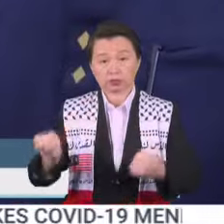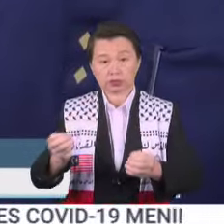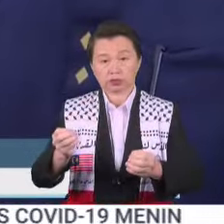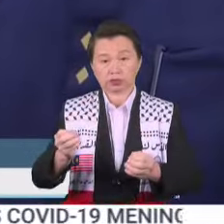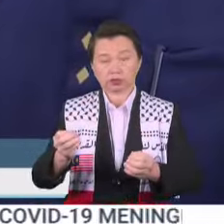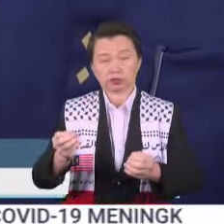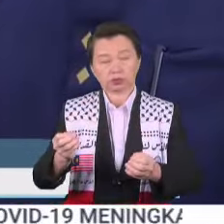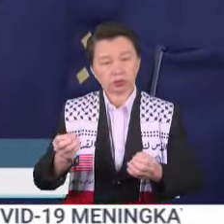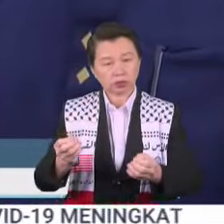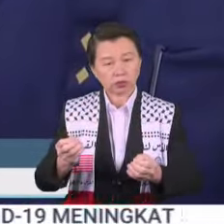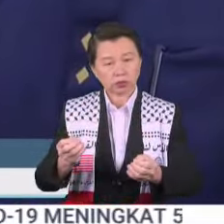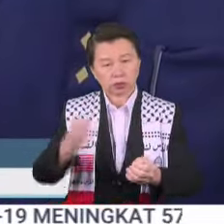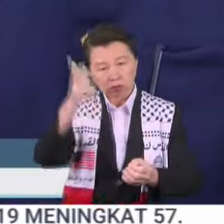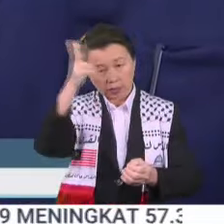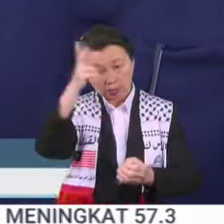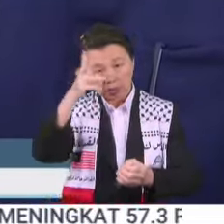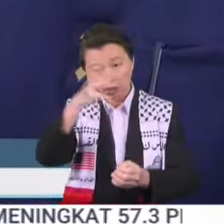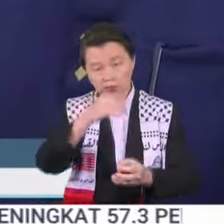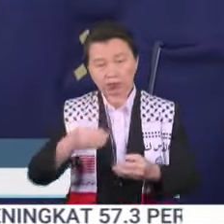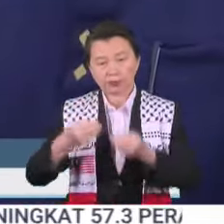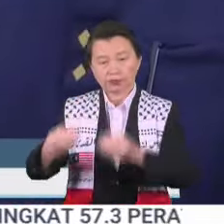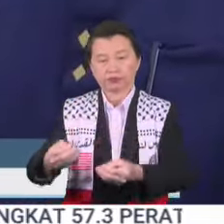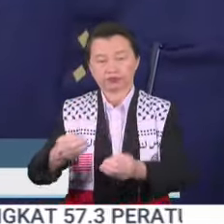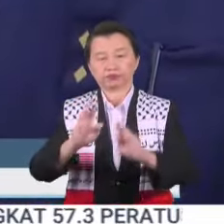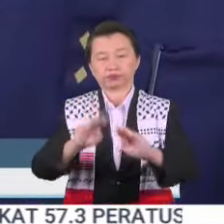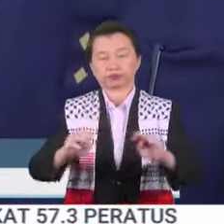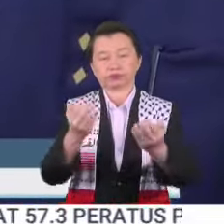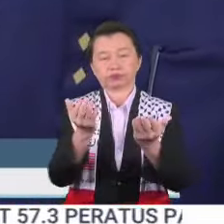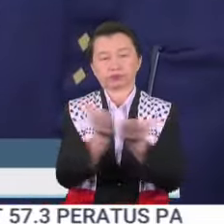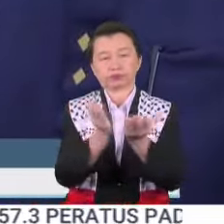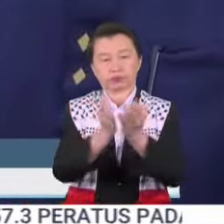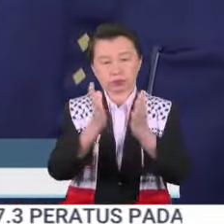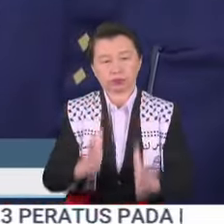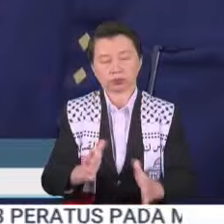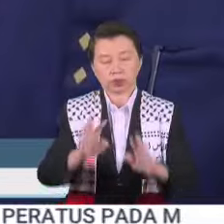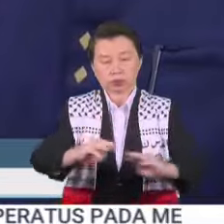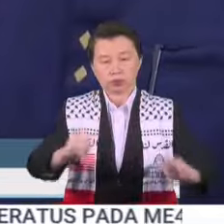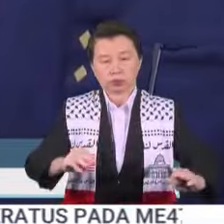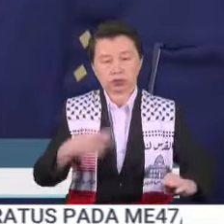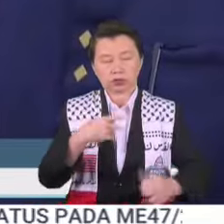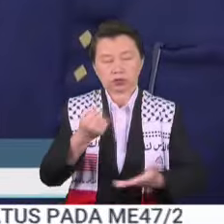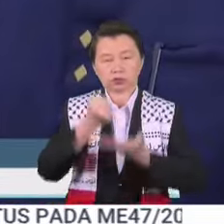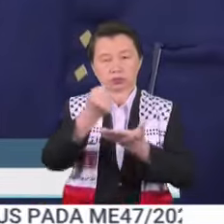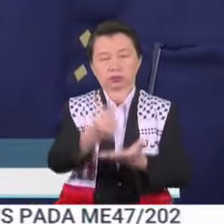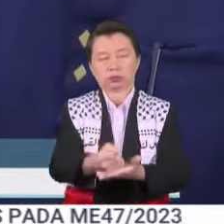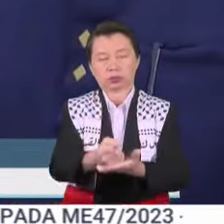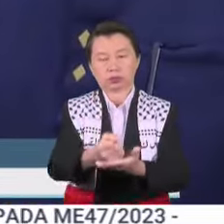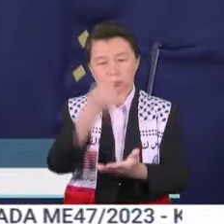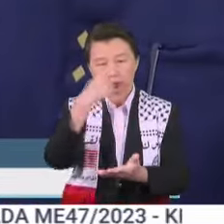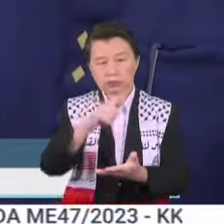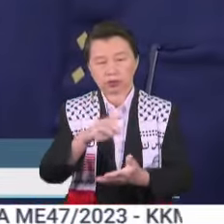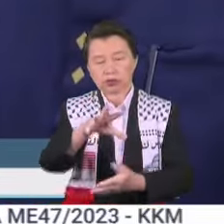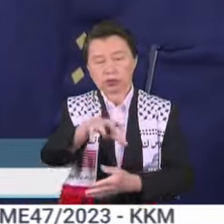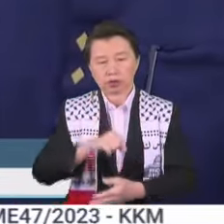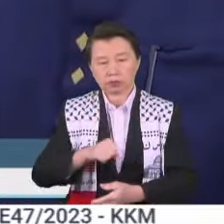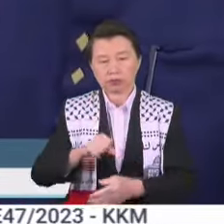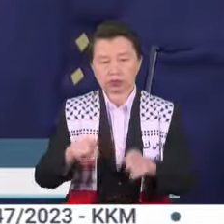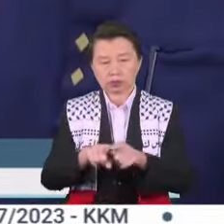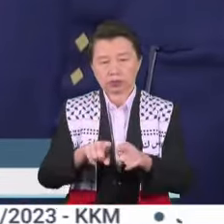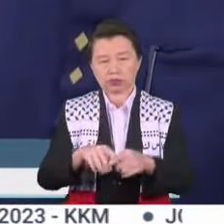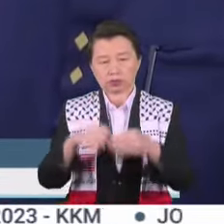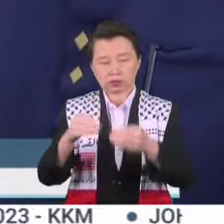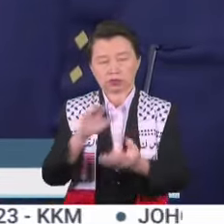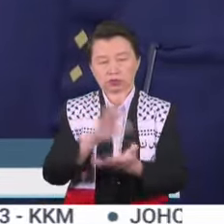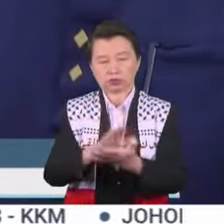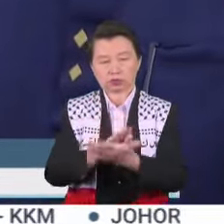yaitu kenderaan, dan mengenal pasti berapa bilangan murid yang terpaksa kita bantu untuk diambil dan dihantar ke